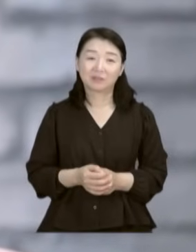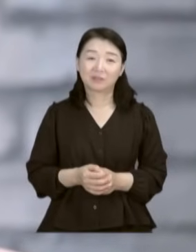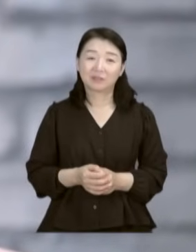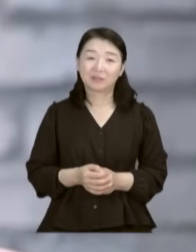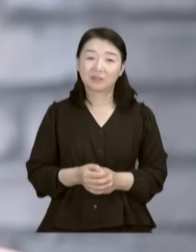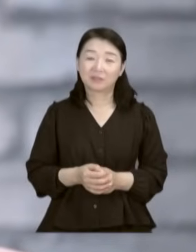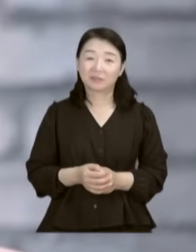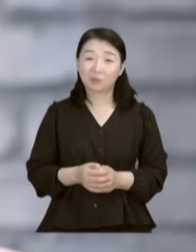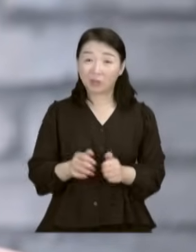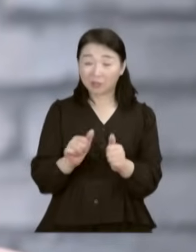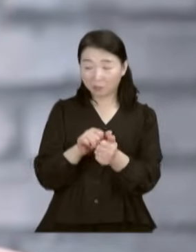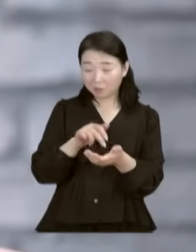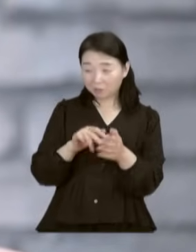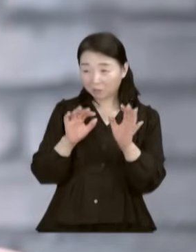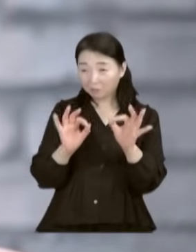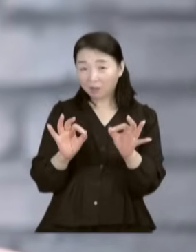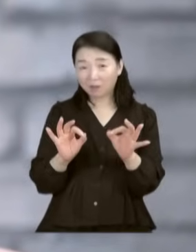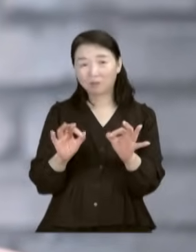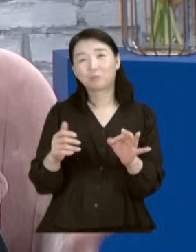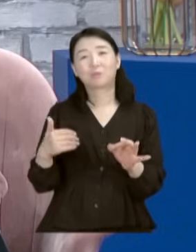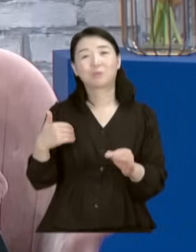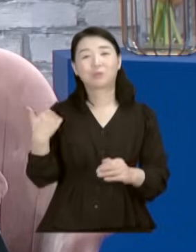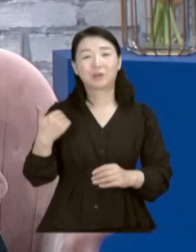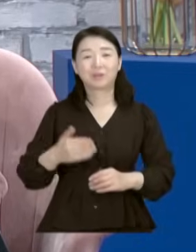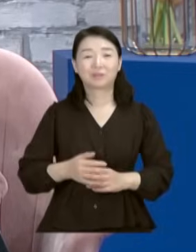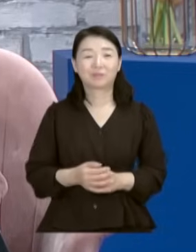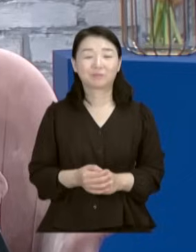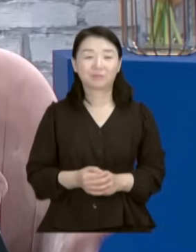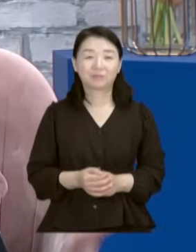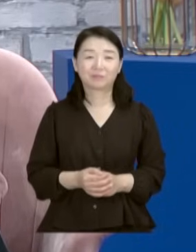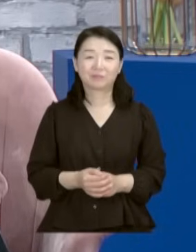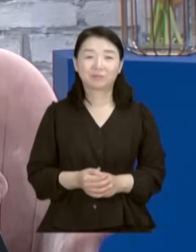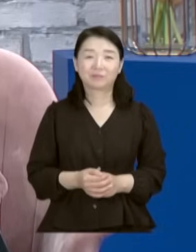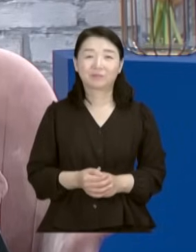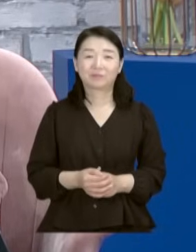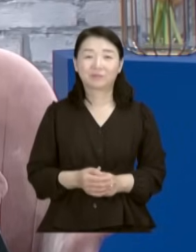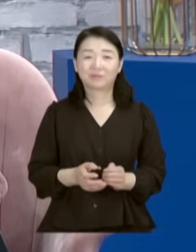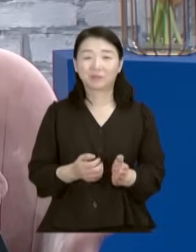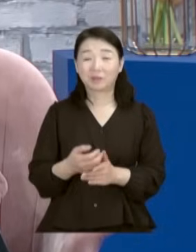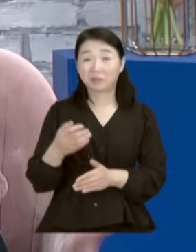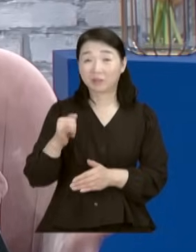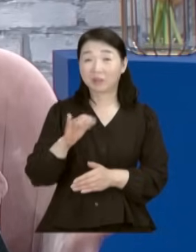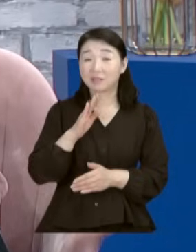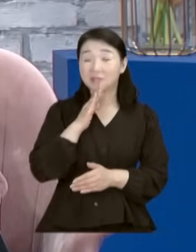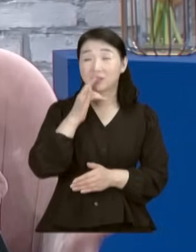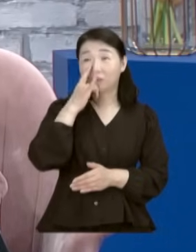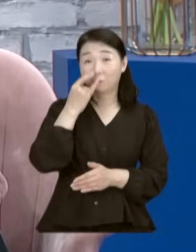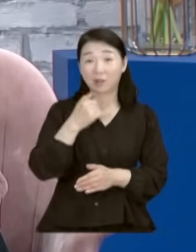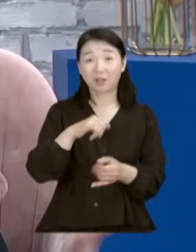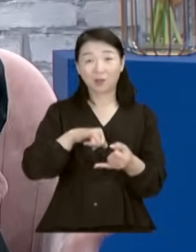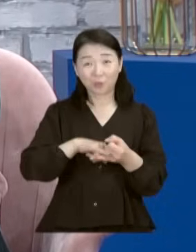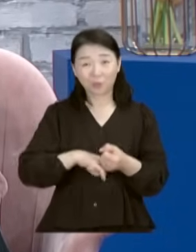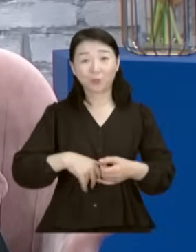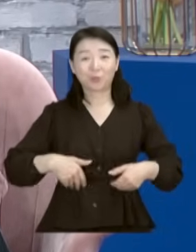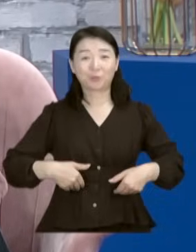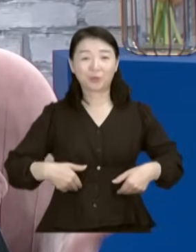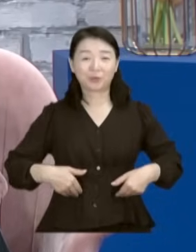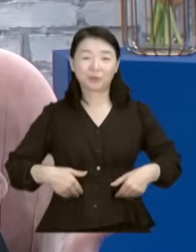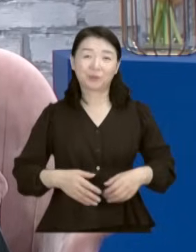정말 우리가 남자는 몰라요 그러니 딸들한테는 친정엄마 꼭 필요해요